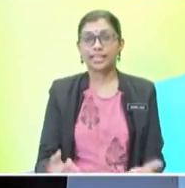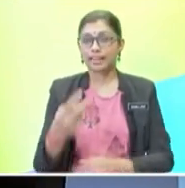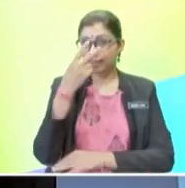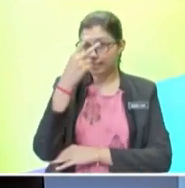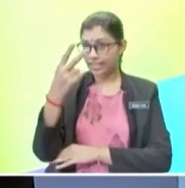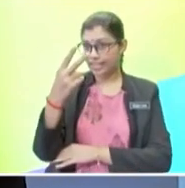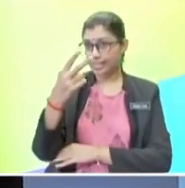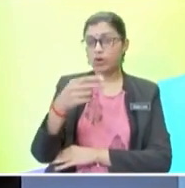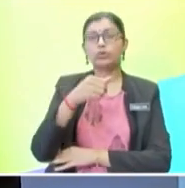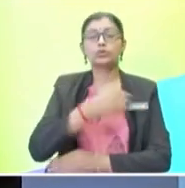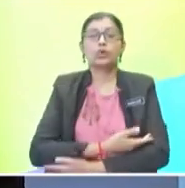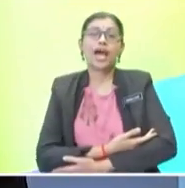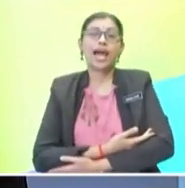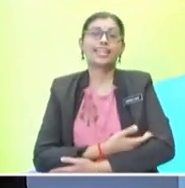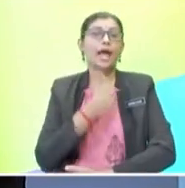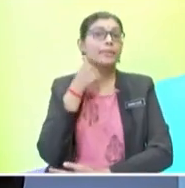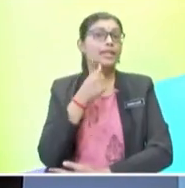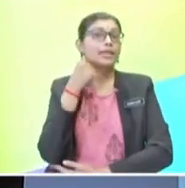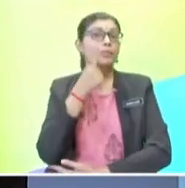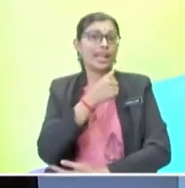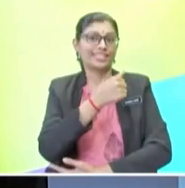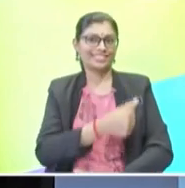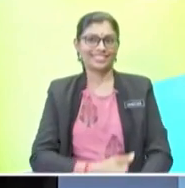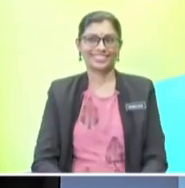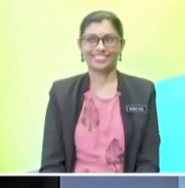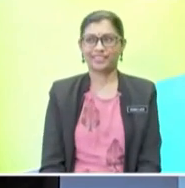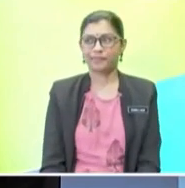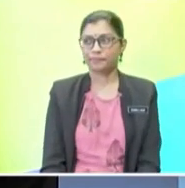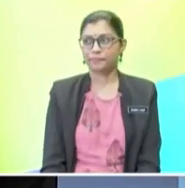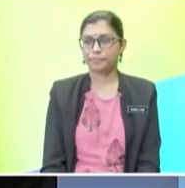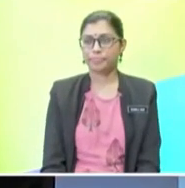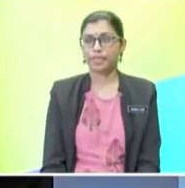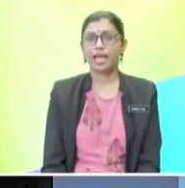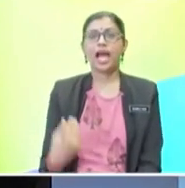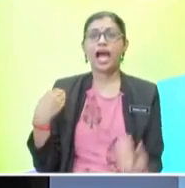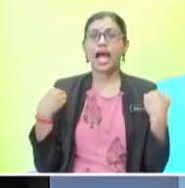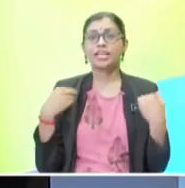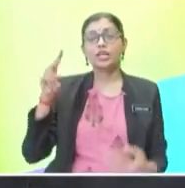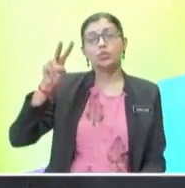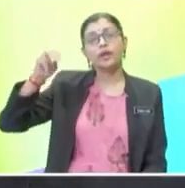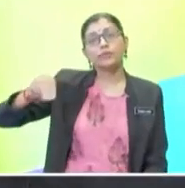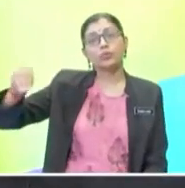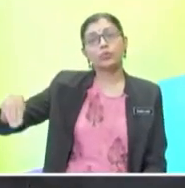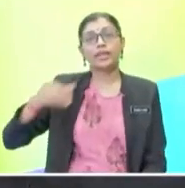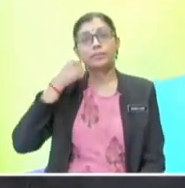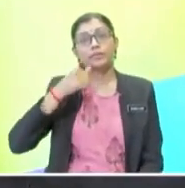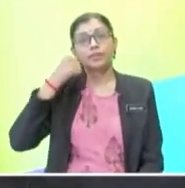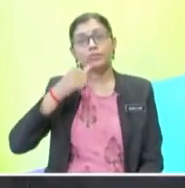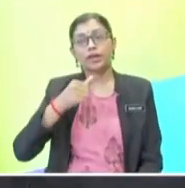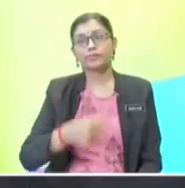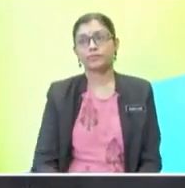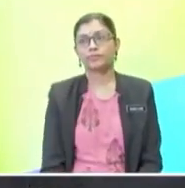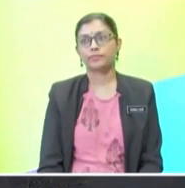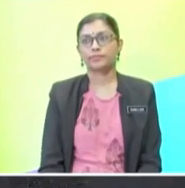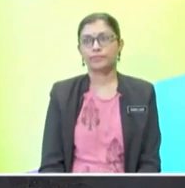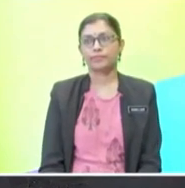iaitu kelebihan anak perempuan. Okey. Kita nak tanya, ada dua bunga ni. Kita ada Fatima, kita ada Aisyah. Okey, Aisyah, Fatima dengan Aisyah. Siapa nak kongsi